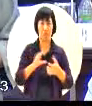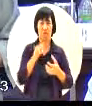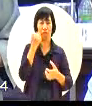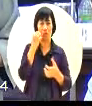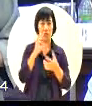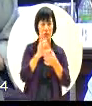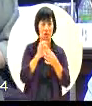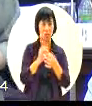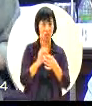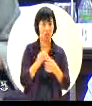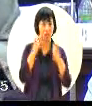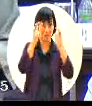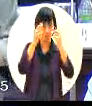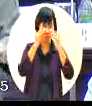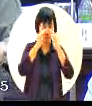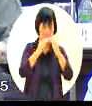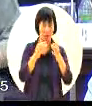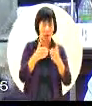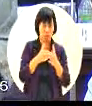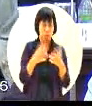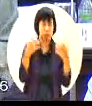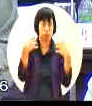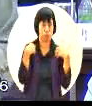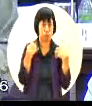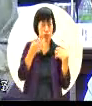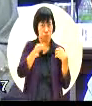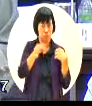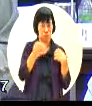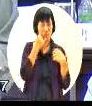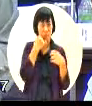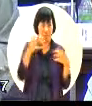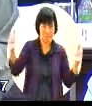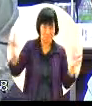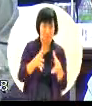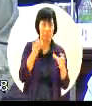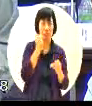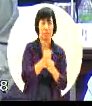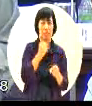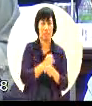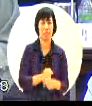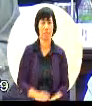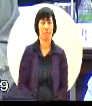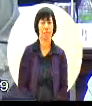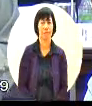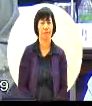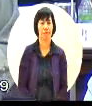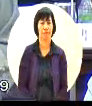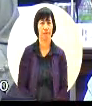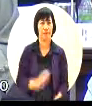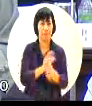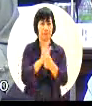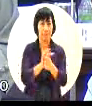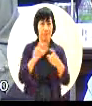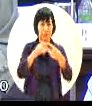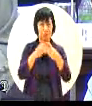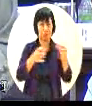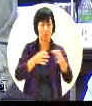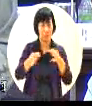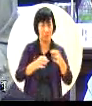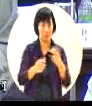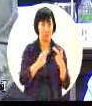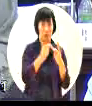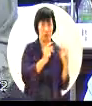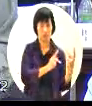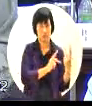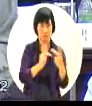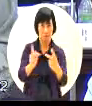市爱负责的财源，啊，这个、部分同齐合作，安尼今年来甲咱。工山，咱的捷运沿